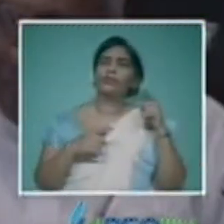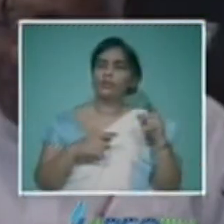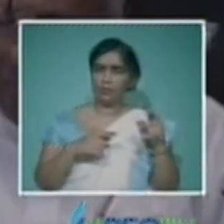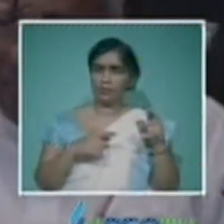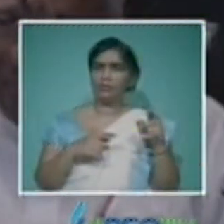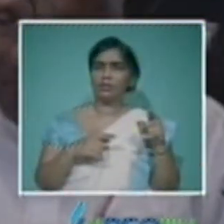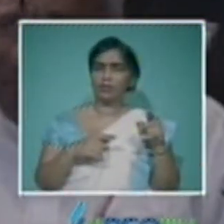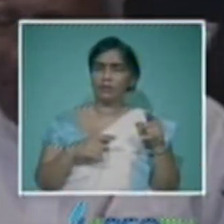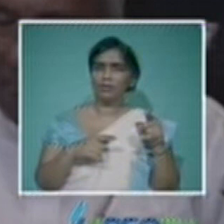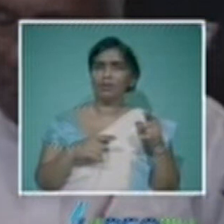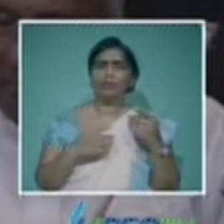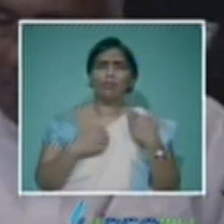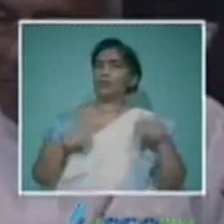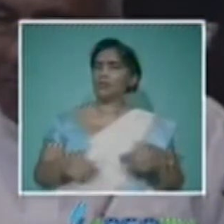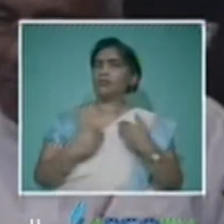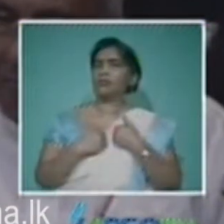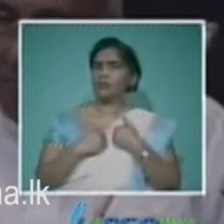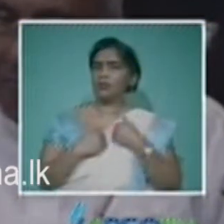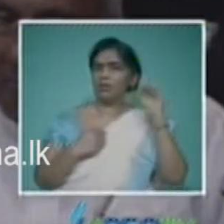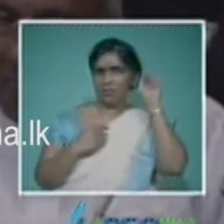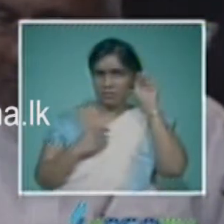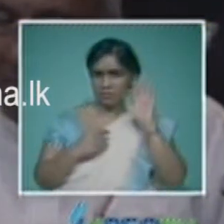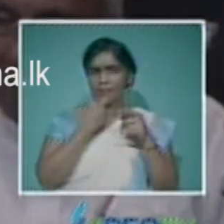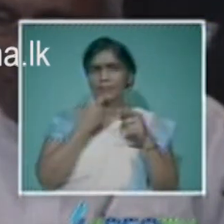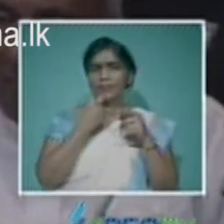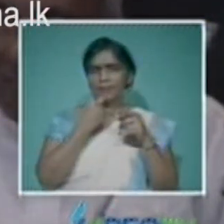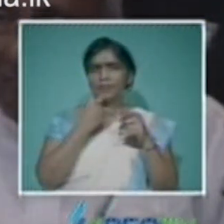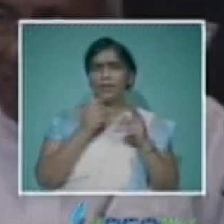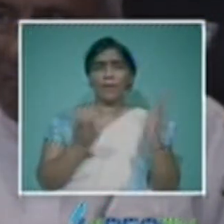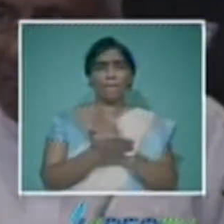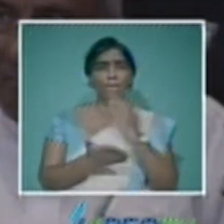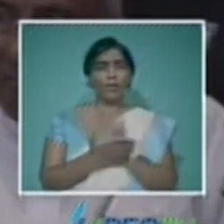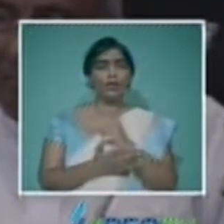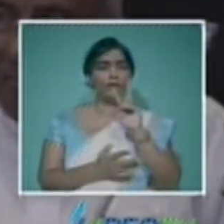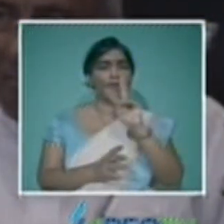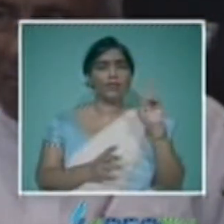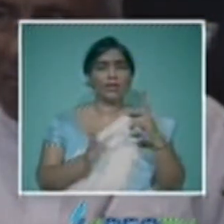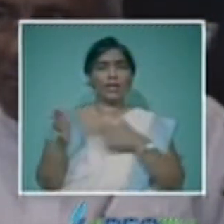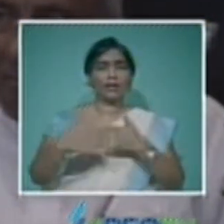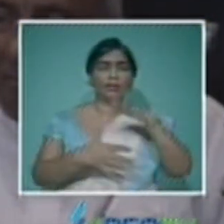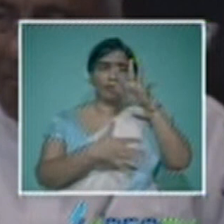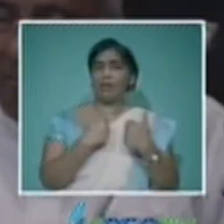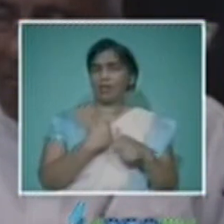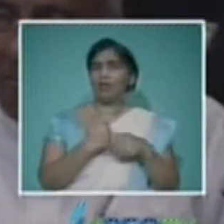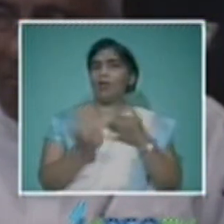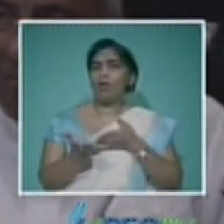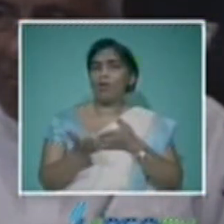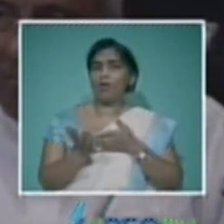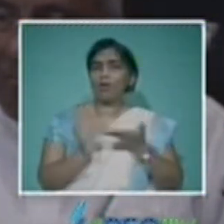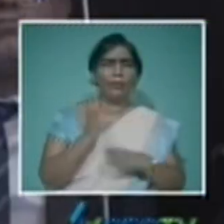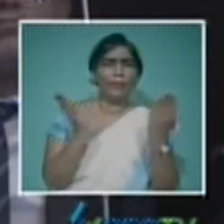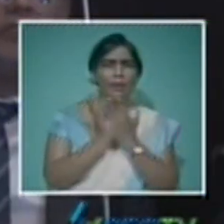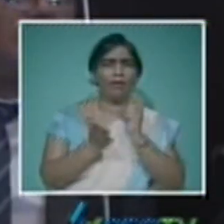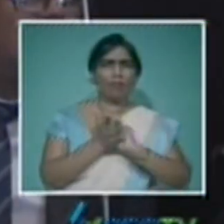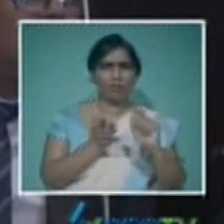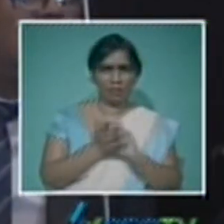වරද්ද වැරදි දෙකක කාලයක් මට අදාළ නැහැ කවුද කියලා. ආරංචියක් ලැබිලා තියෙනවා පිටු 22ක කැබිනට් පත්‍රිකාවක් හදාගෙන යනවා. මොනවටද විච්ච වැරදි